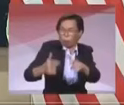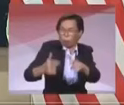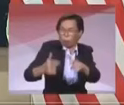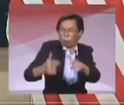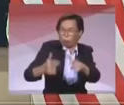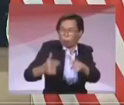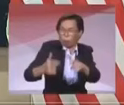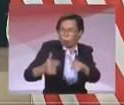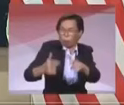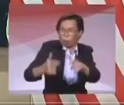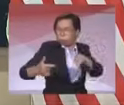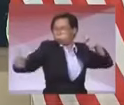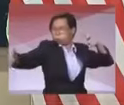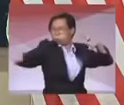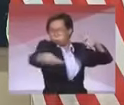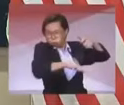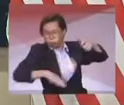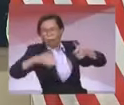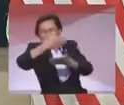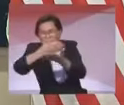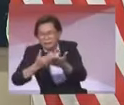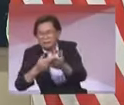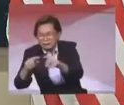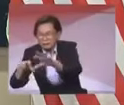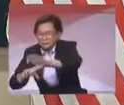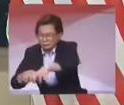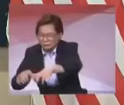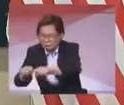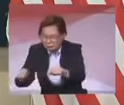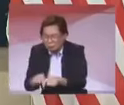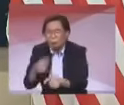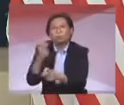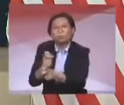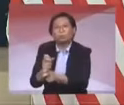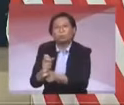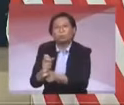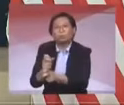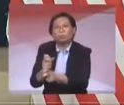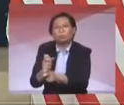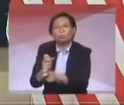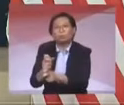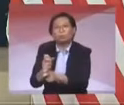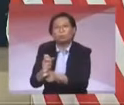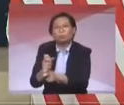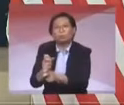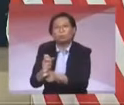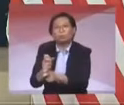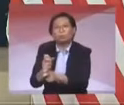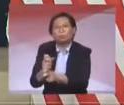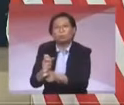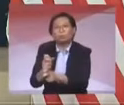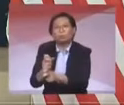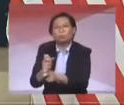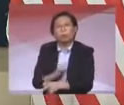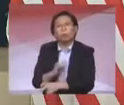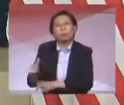vast geographical conditions. Dan setengah kawasan amat sukar untuk diakses. And some areas are difficult to